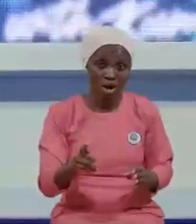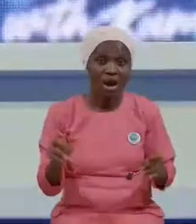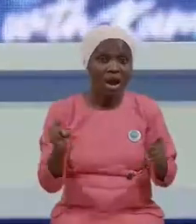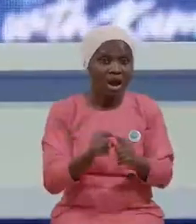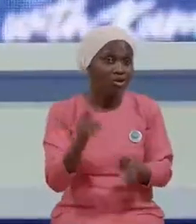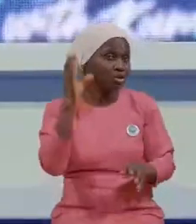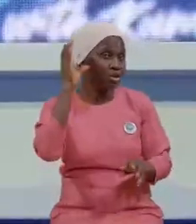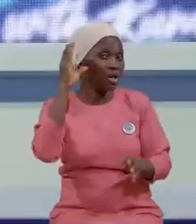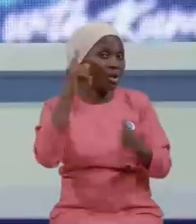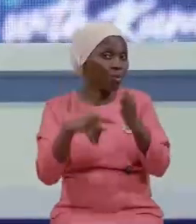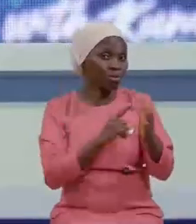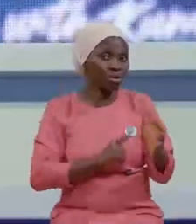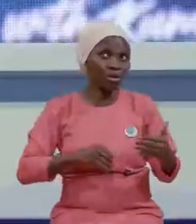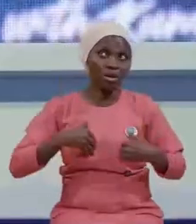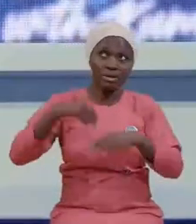envoie,